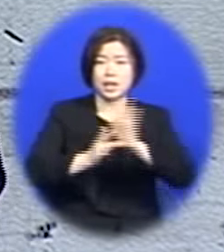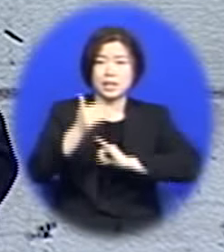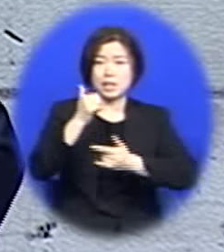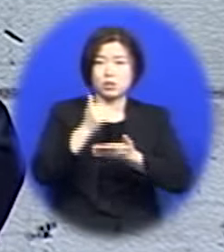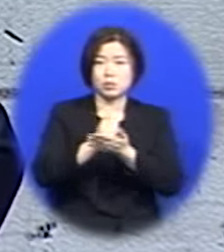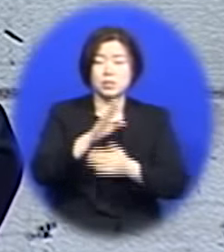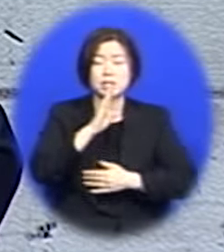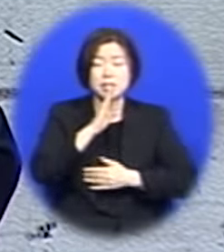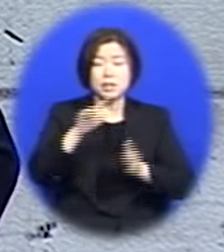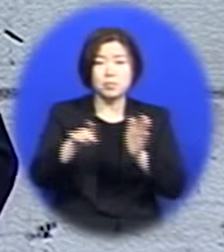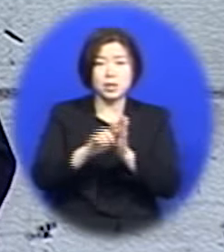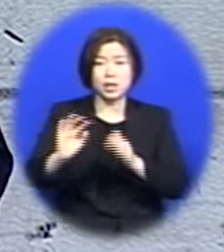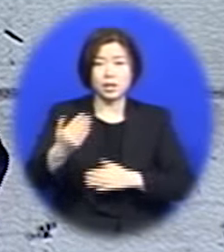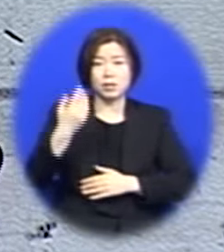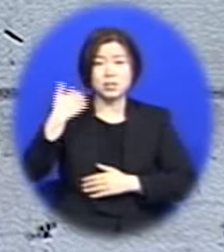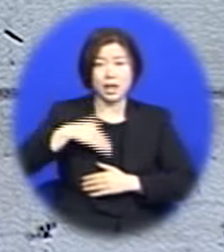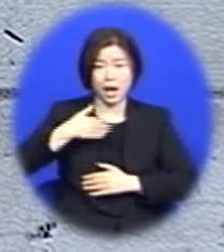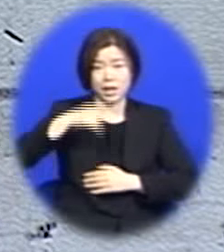줄 아십니까?